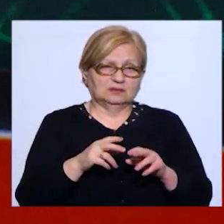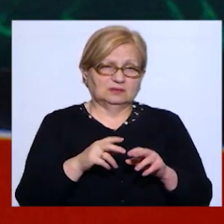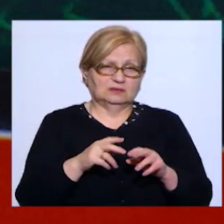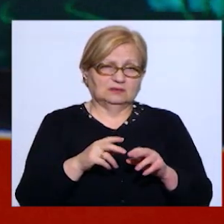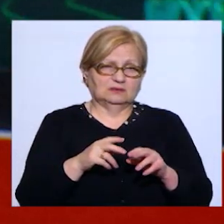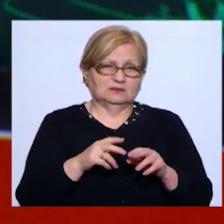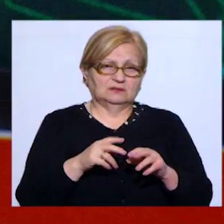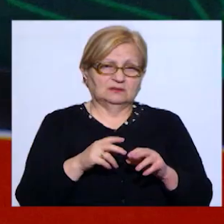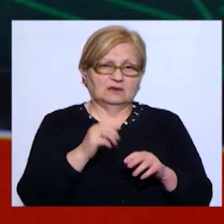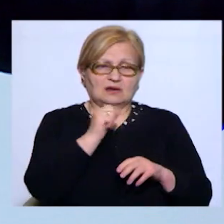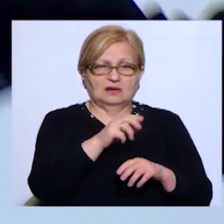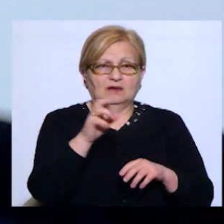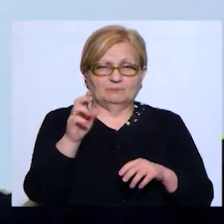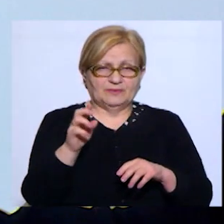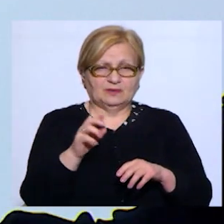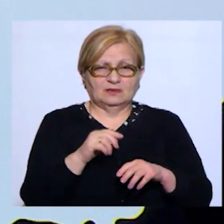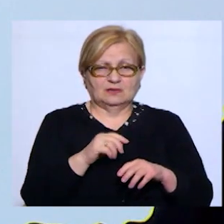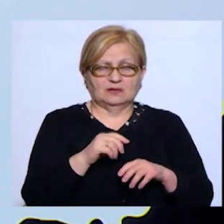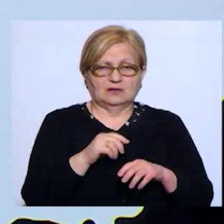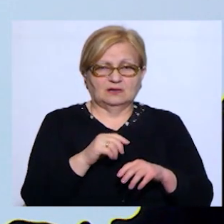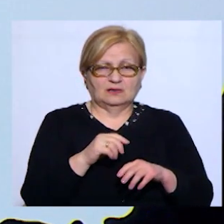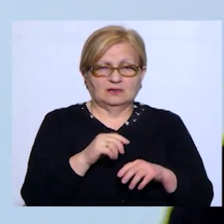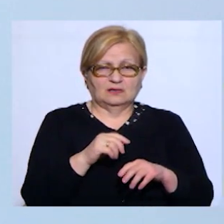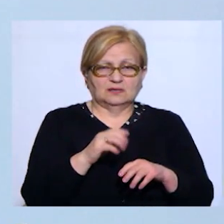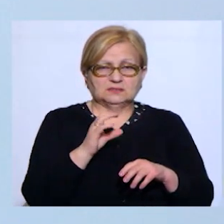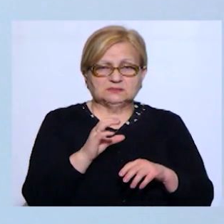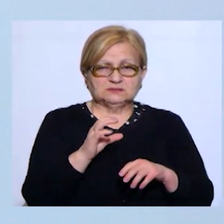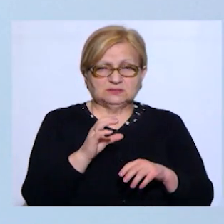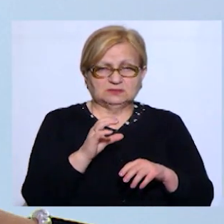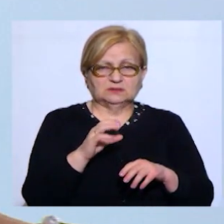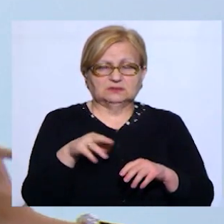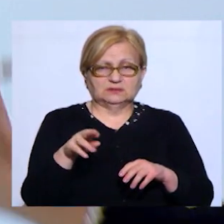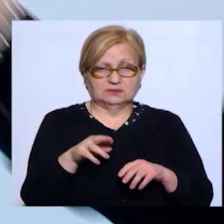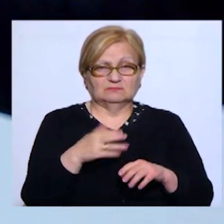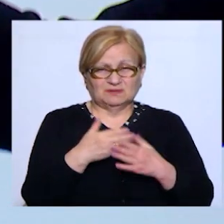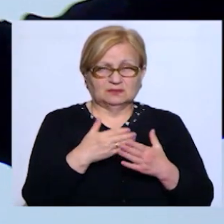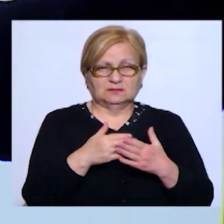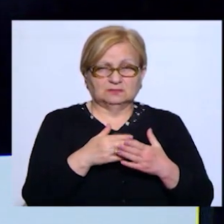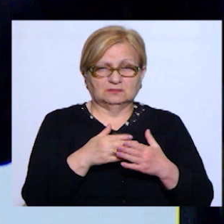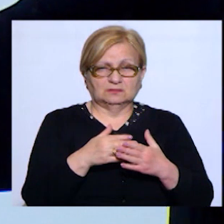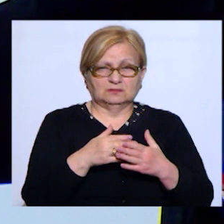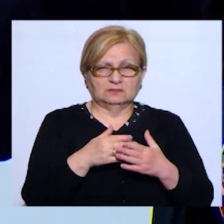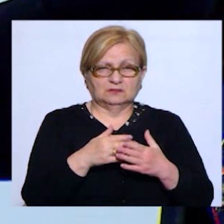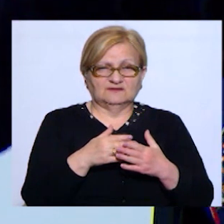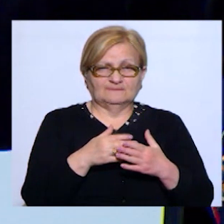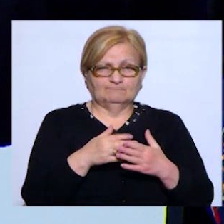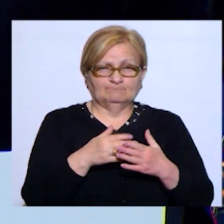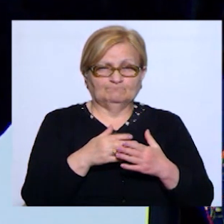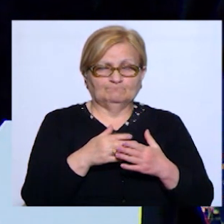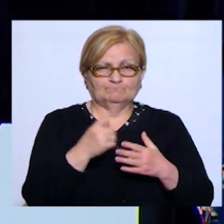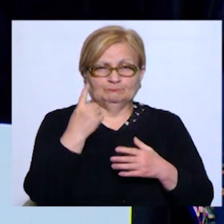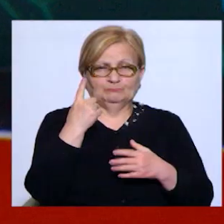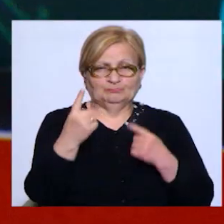A აღნიშნო, ეს B, ეს პატარა C, ეს პატარა D, ხო? აი აქეთაც რო გადავიდე, ერთი